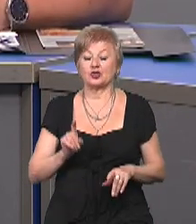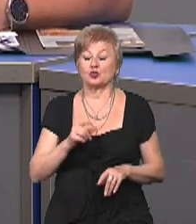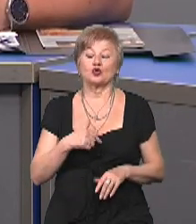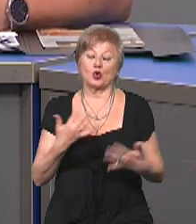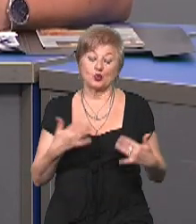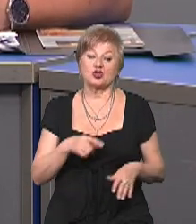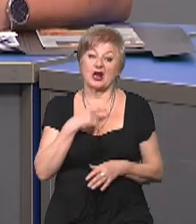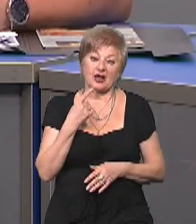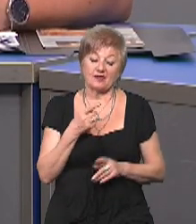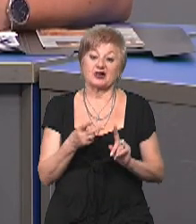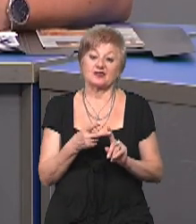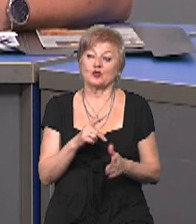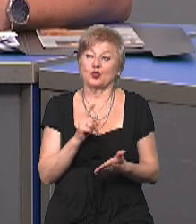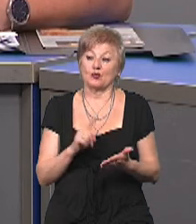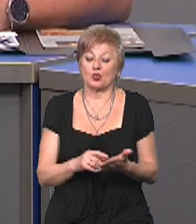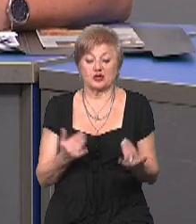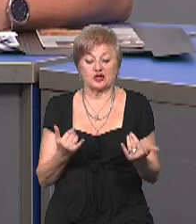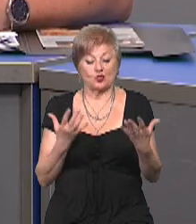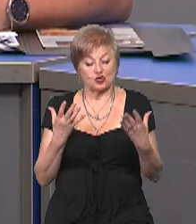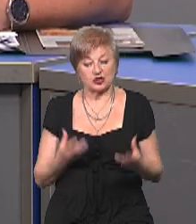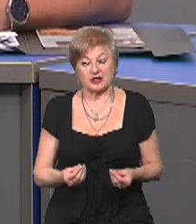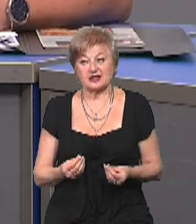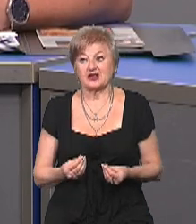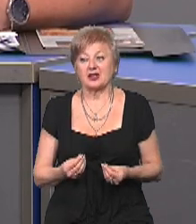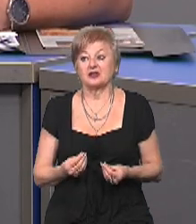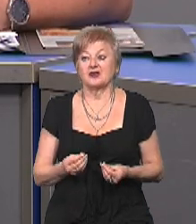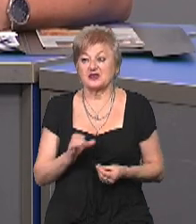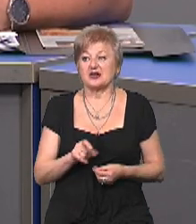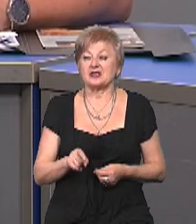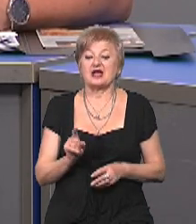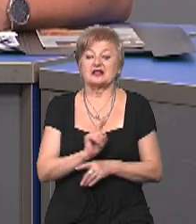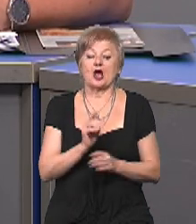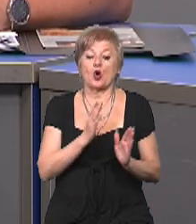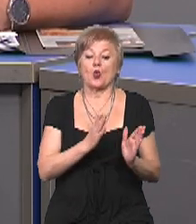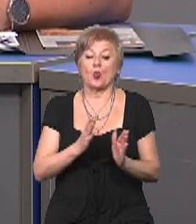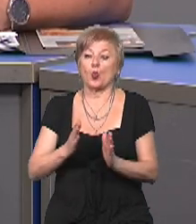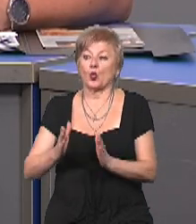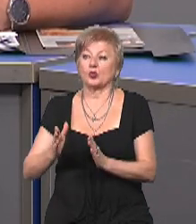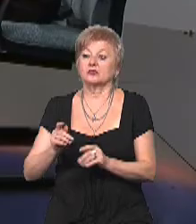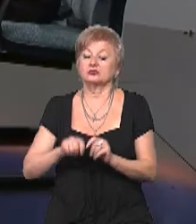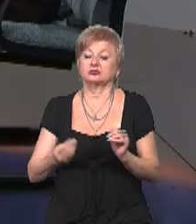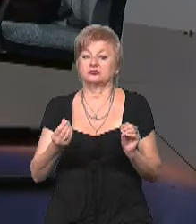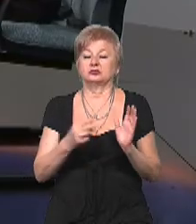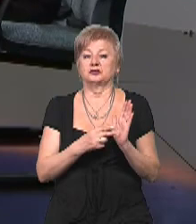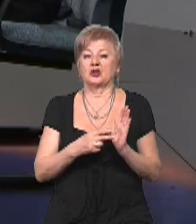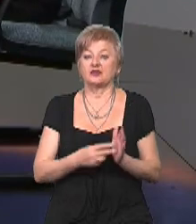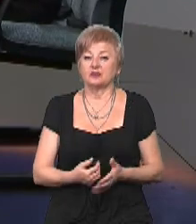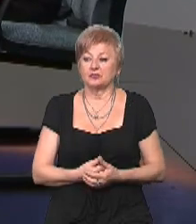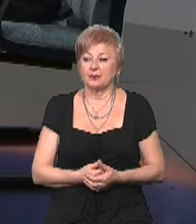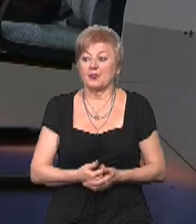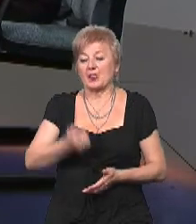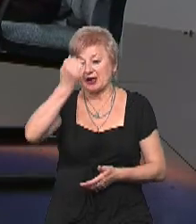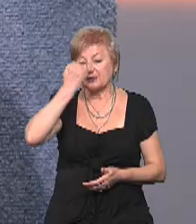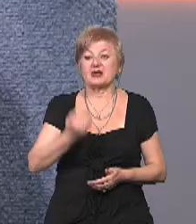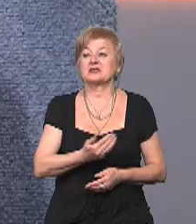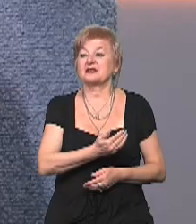говорил, второй вопрос, который на сегодняшний день уже в сентябре, это регулирование пиковых тарифов. Зрозуміло. Дякую